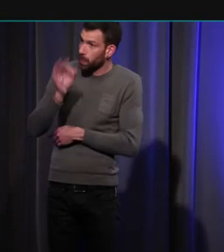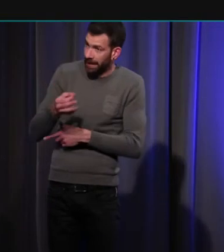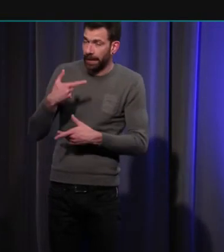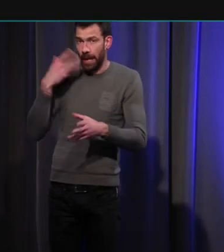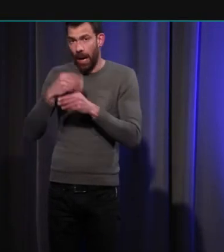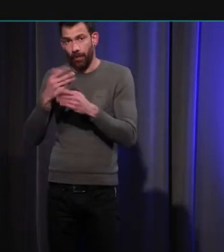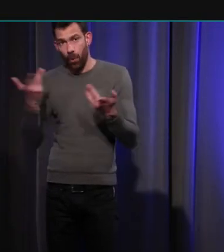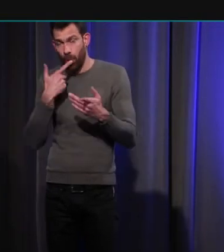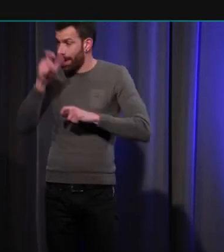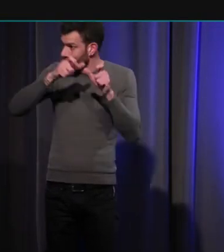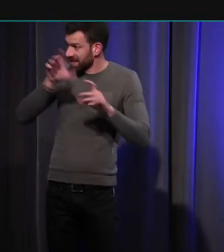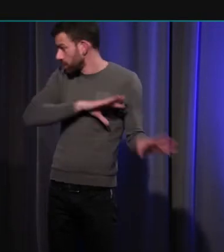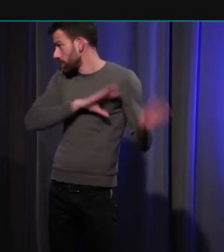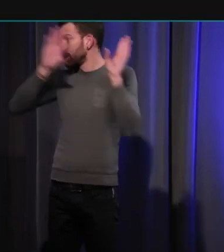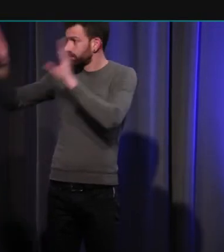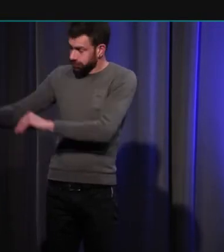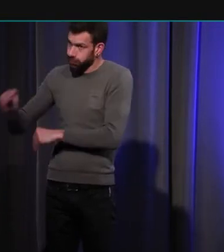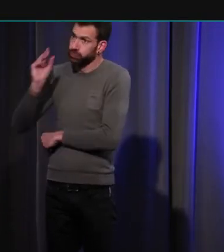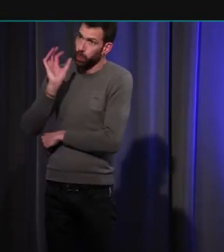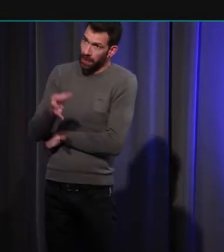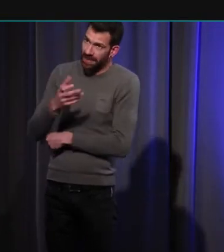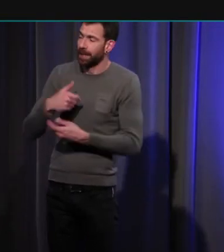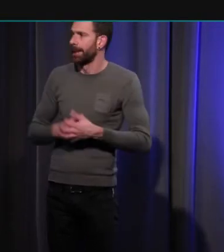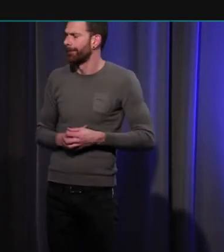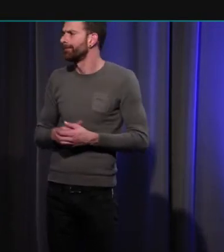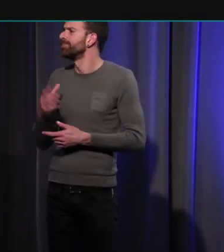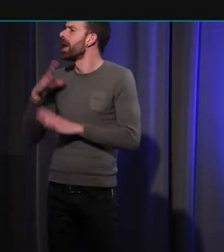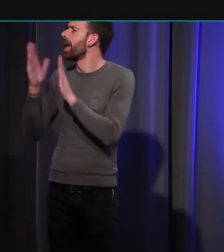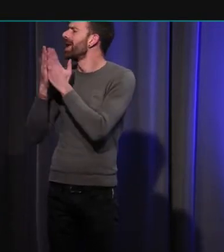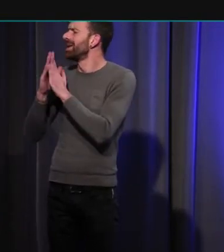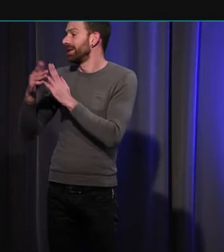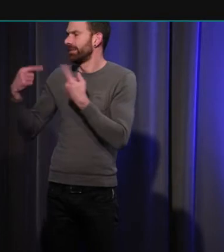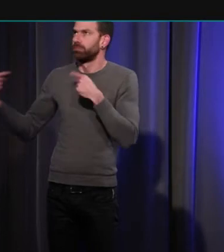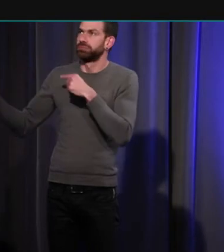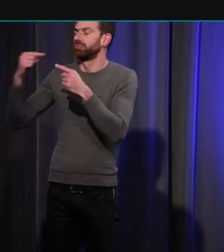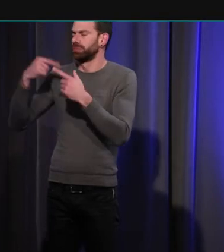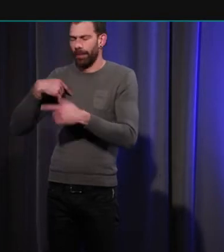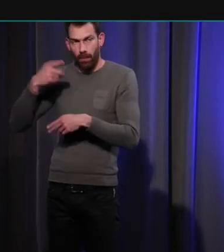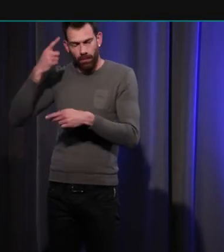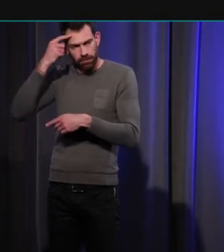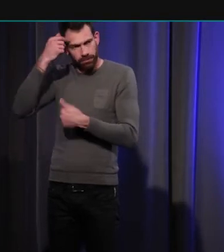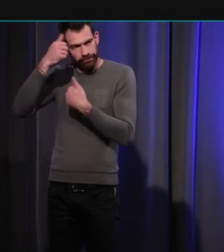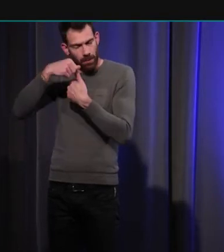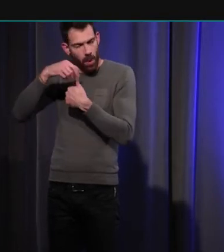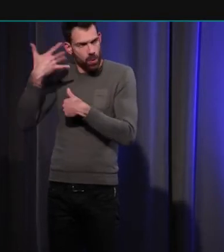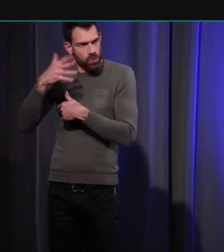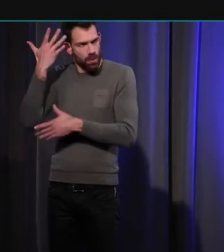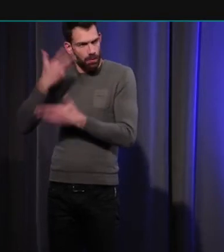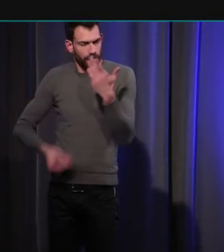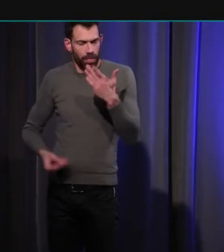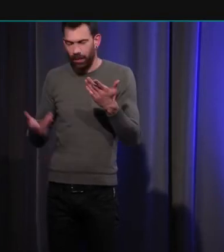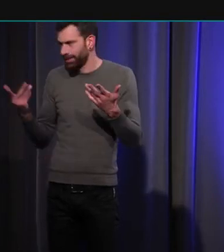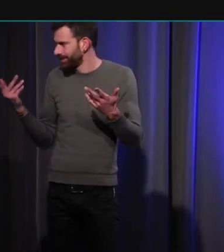je pense que vous savez il ya ce livre qui est très controversé on a la mémoire me manque maintenant mais de